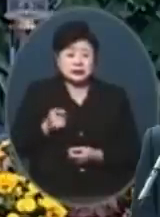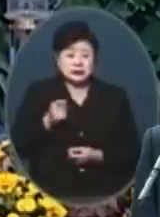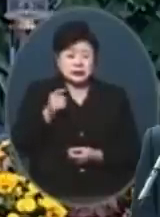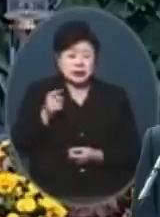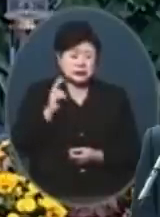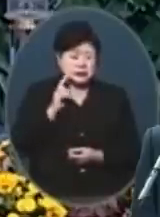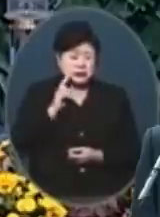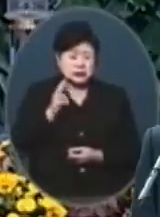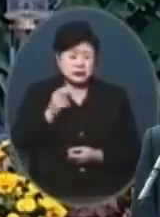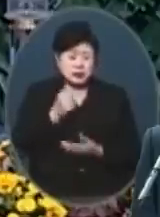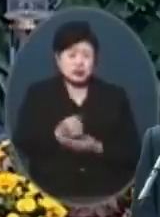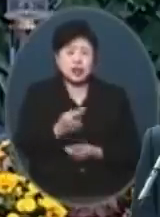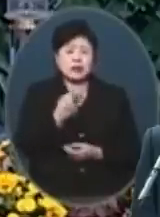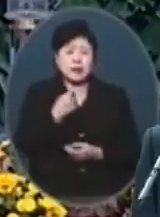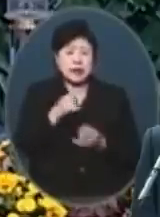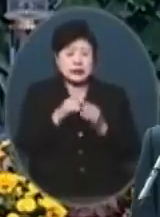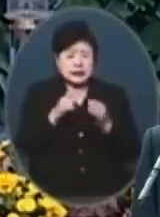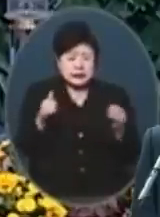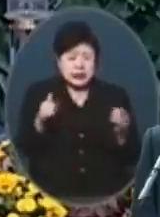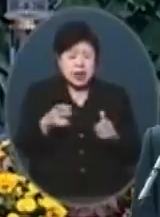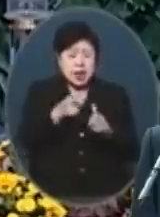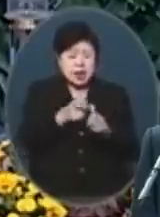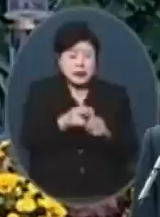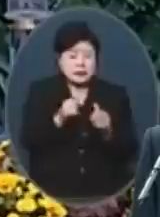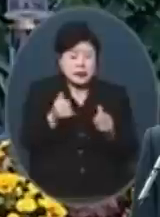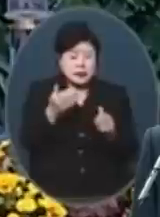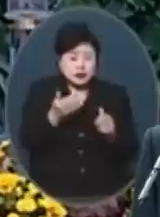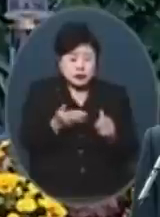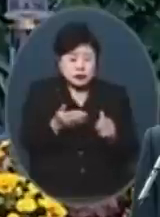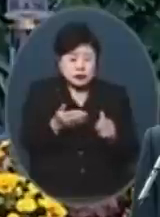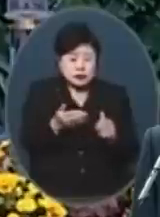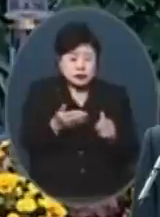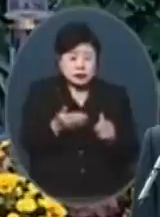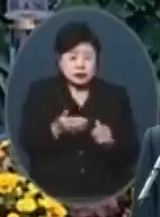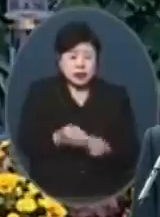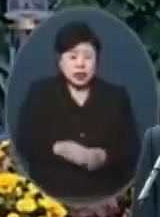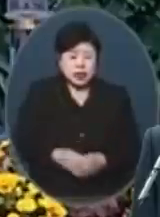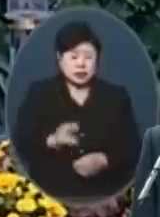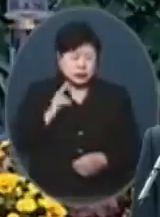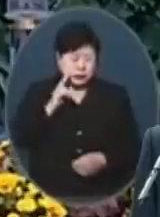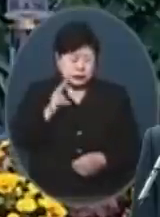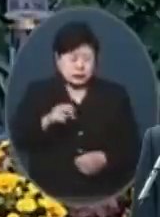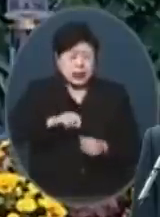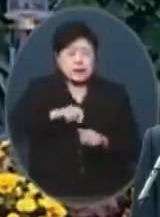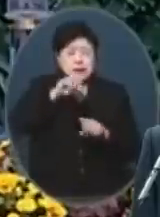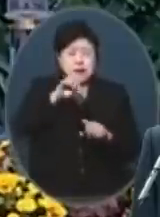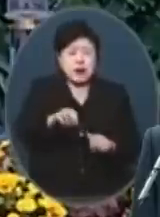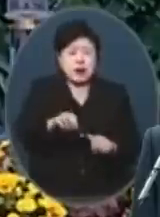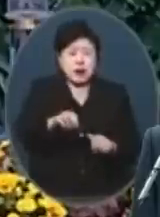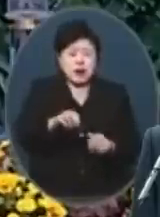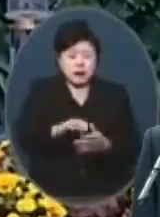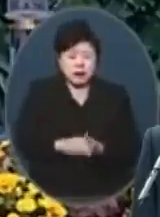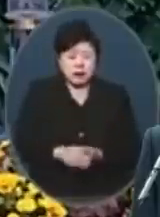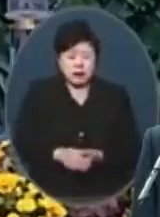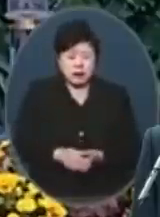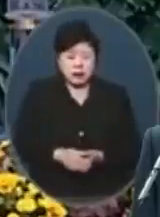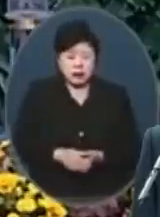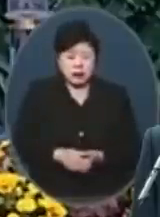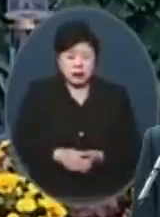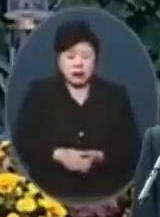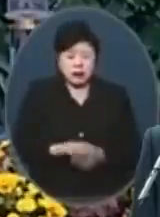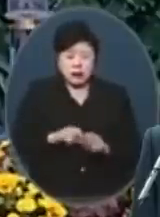극악한 범죄자나 반역자에게 내려지는 최고의 형벌로서 가능하면